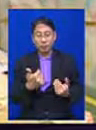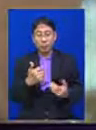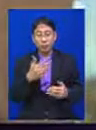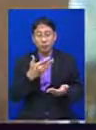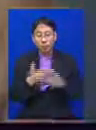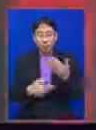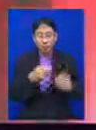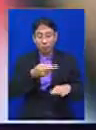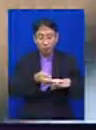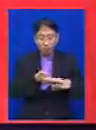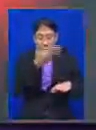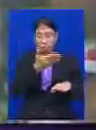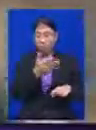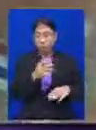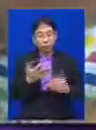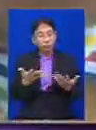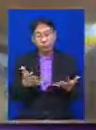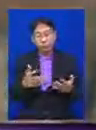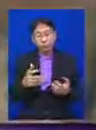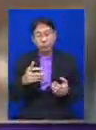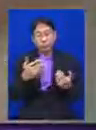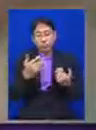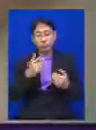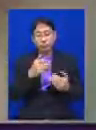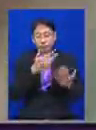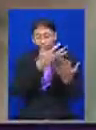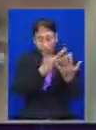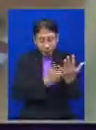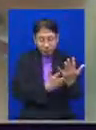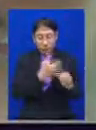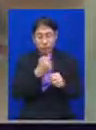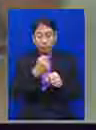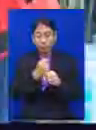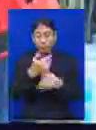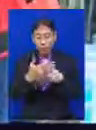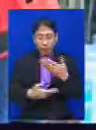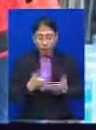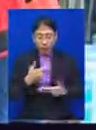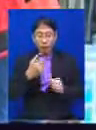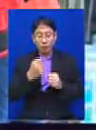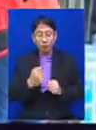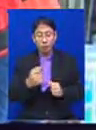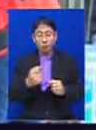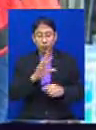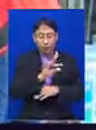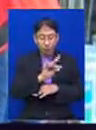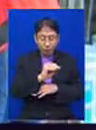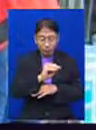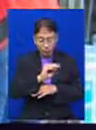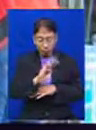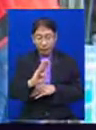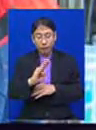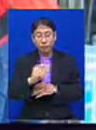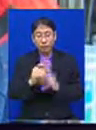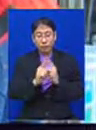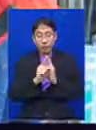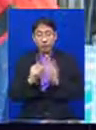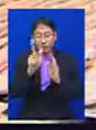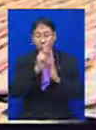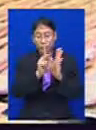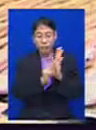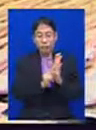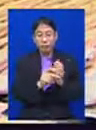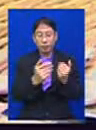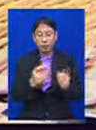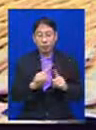ะยังไม่จบเพียงเท่านี้เพราะแม้ว่าสำนักงานสลากจะสามารถทำให้ผู้ค้าขายสลากได้ในราคา80บาทตามที่กฎหมายกำหนด